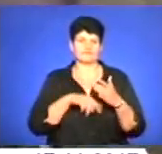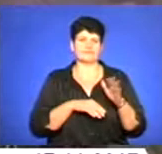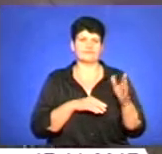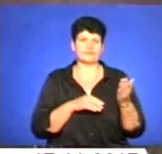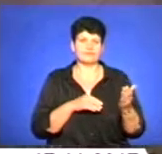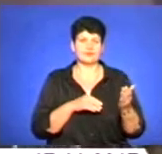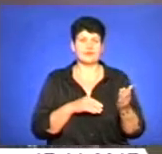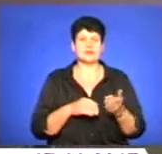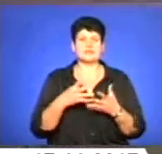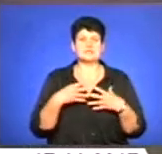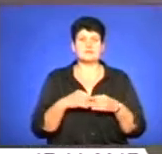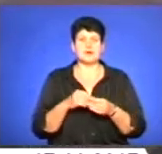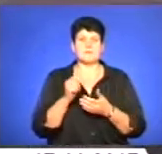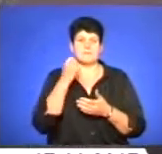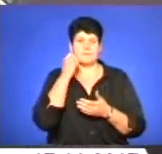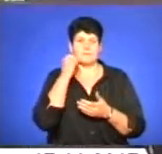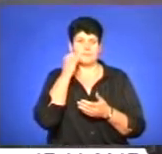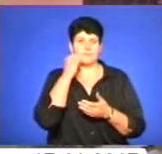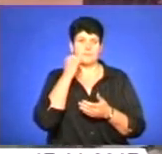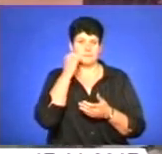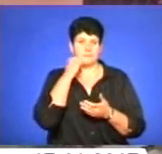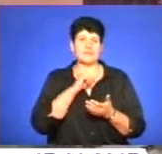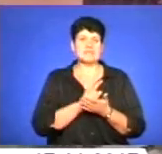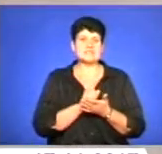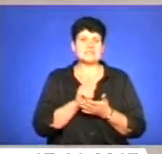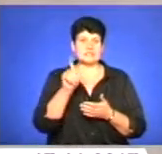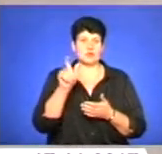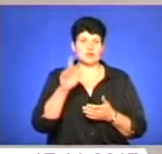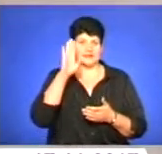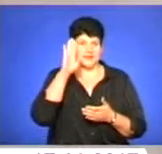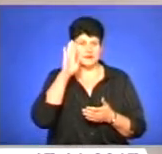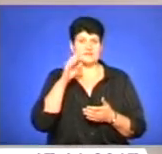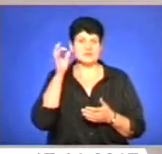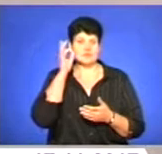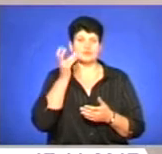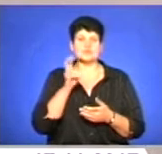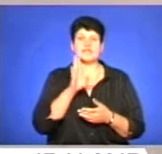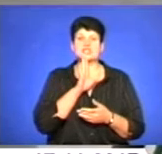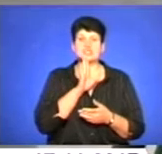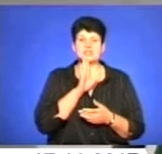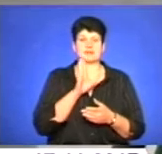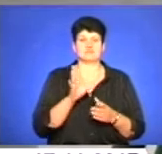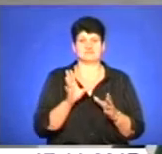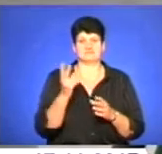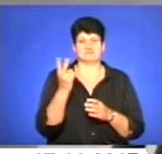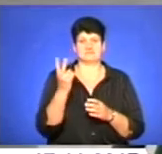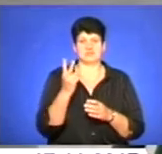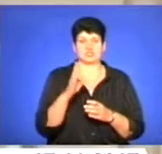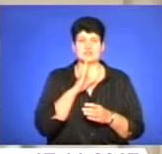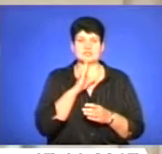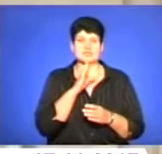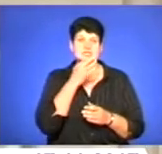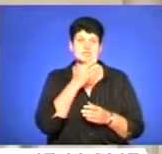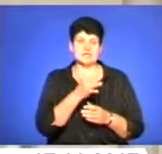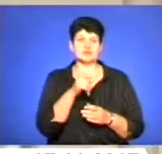Сім'я пенсіонера Богдана Пастушенко стала жертвою шахрайки. Чоловік пригадує, в квартиру прийшла жінка зі спільницею. Представили